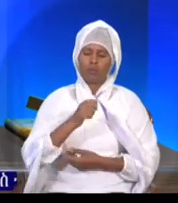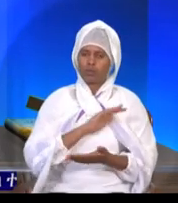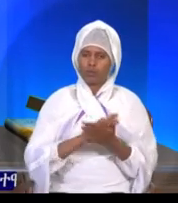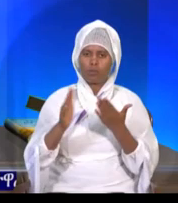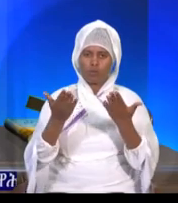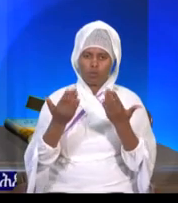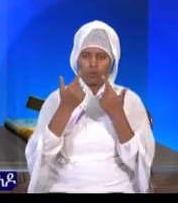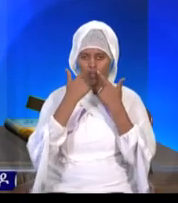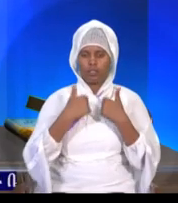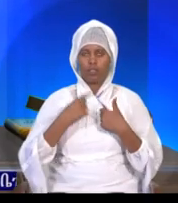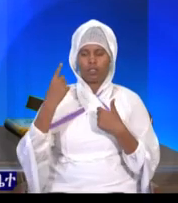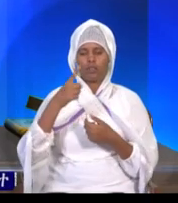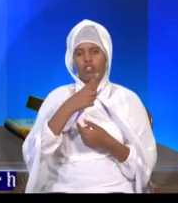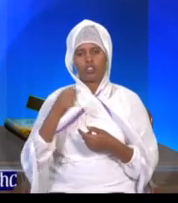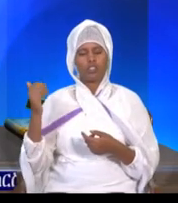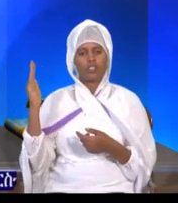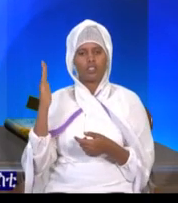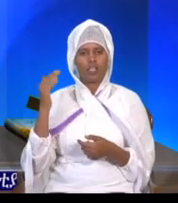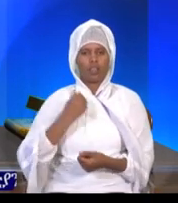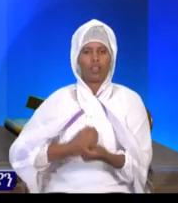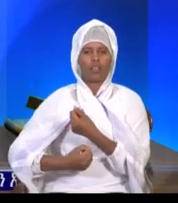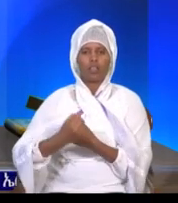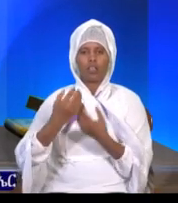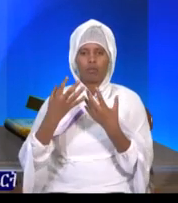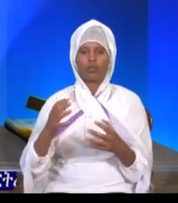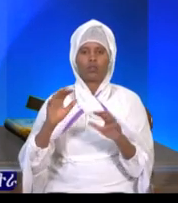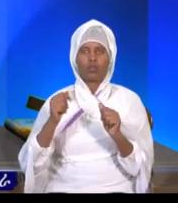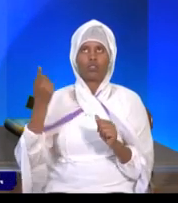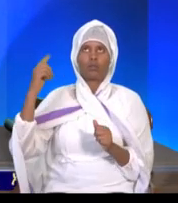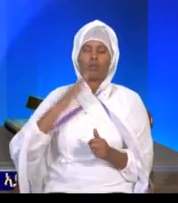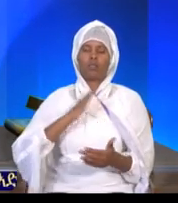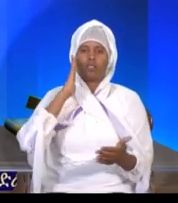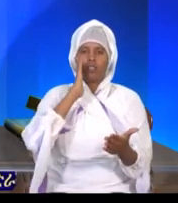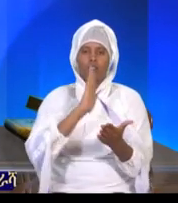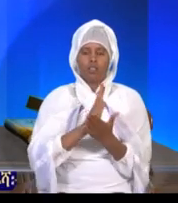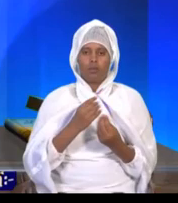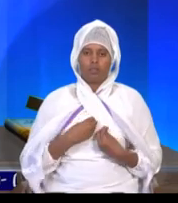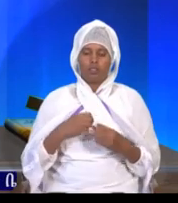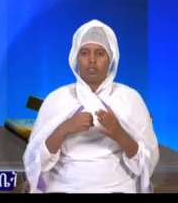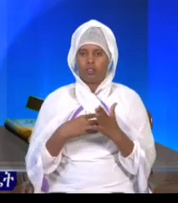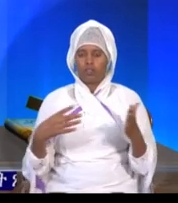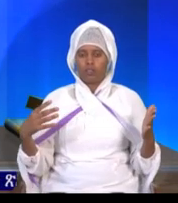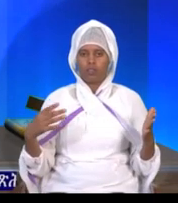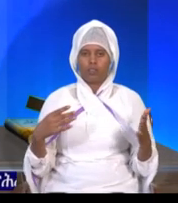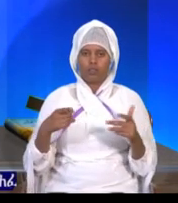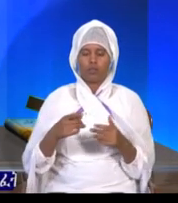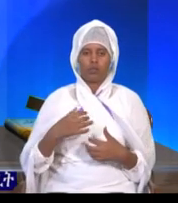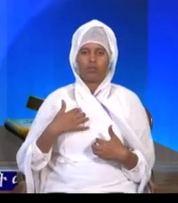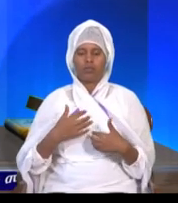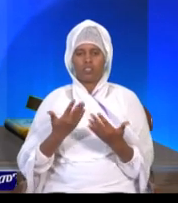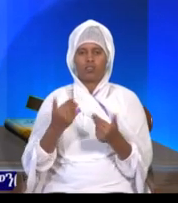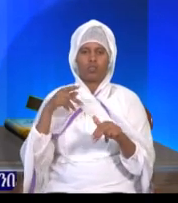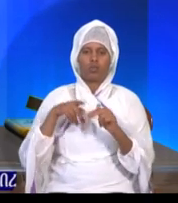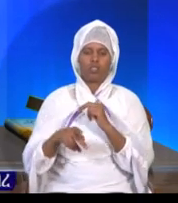هميلا لذي شحكوا يخبد اتحاديات زابير أمناخ يقرخ لناي لذي اتوم